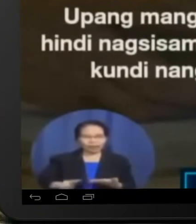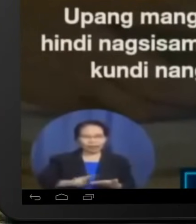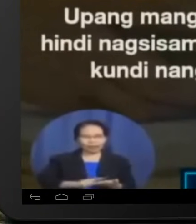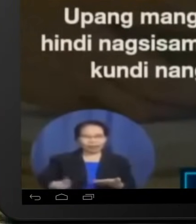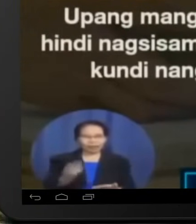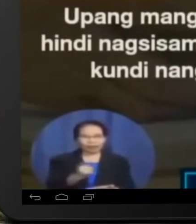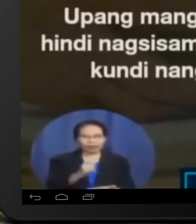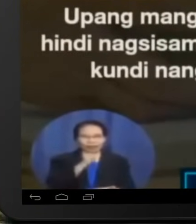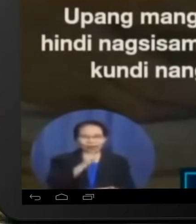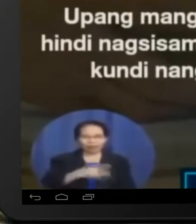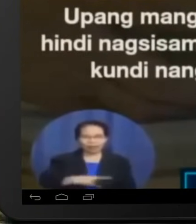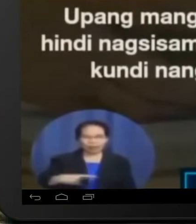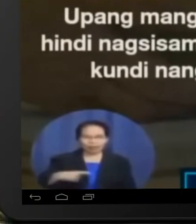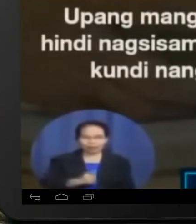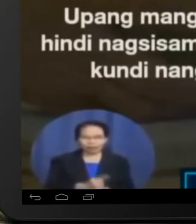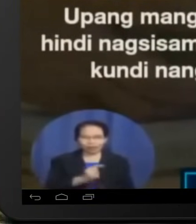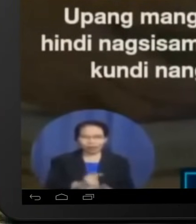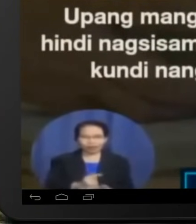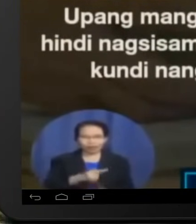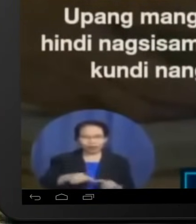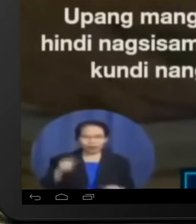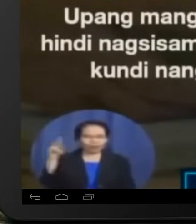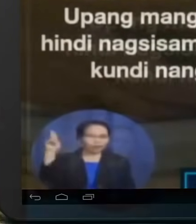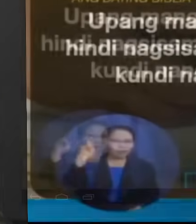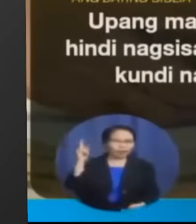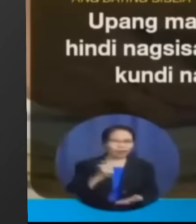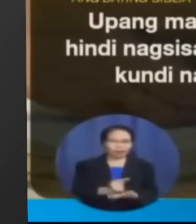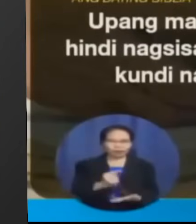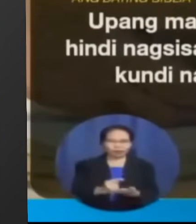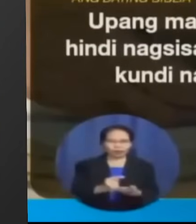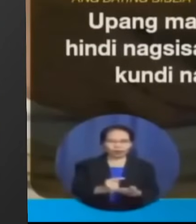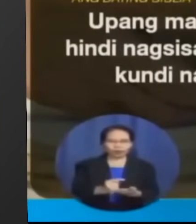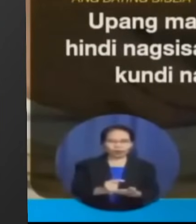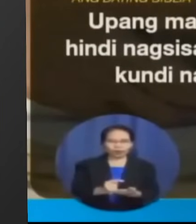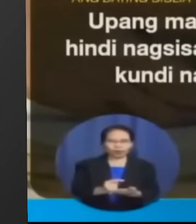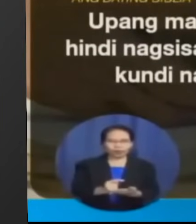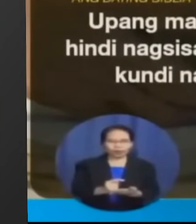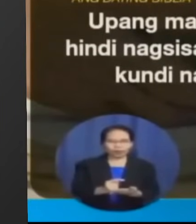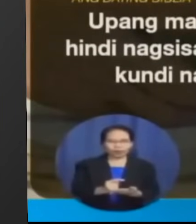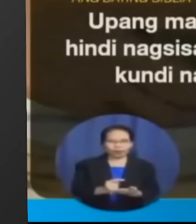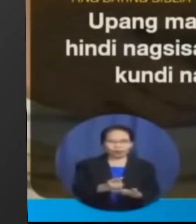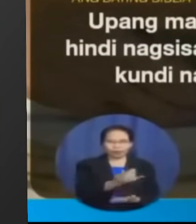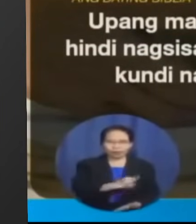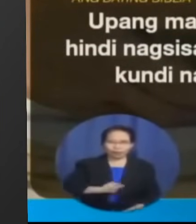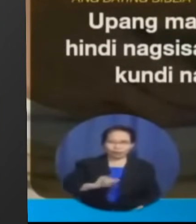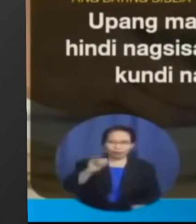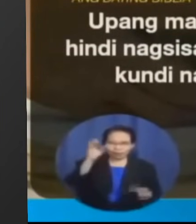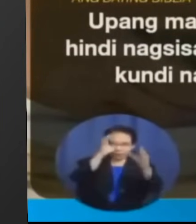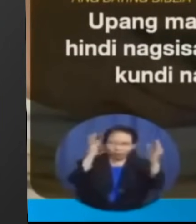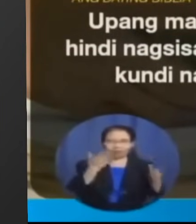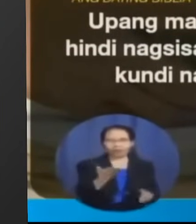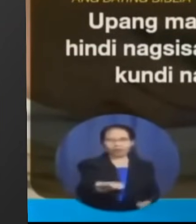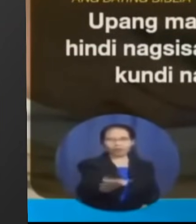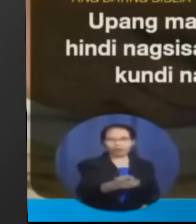ng totoo. Kaya pag nakarinig sila ng katotohanan, tuturing kanilang kaaway, galit sila sa'yo.